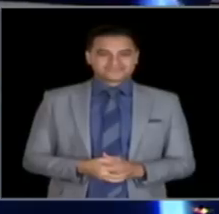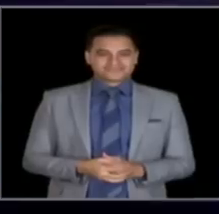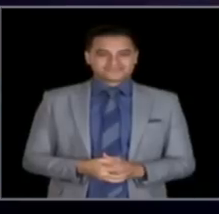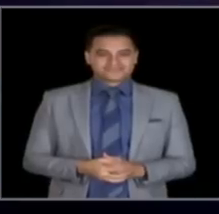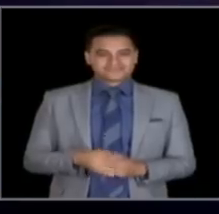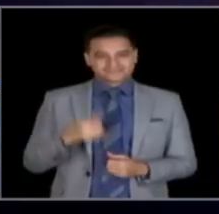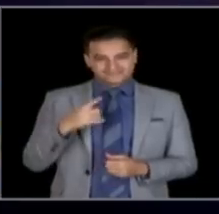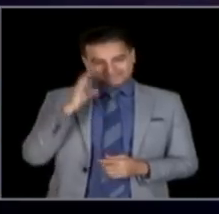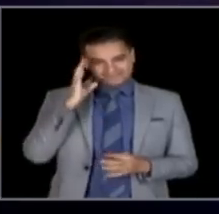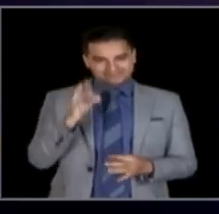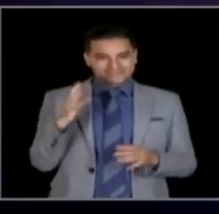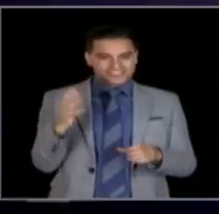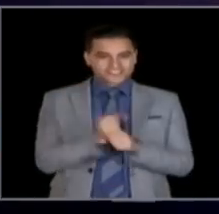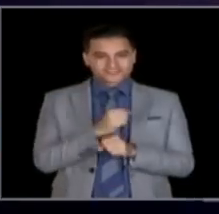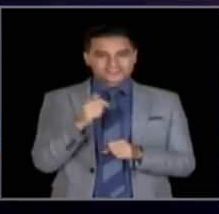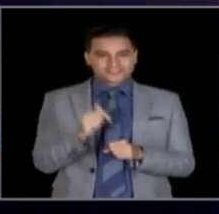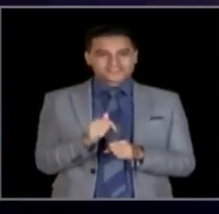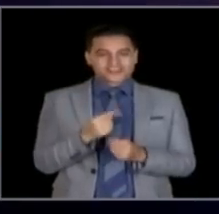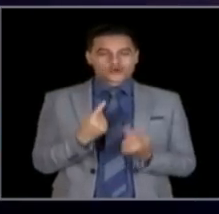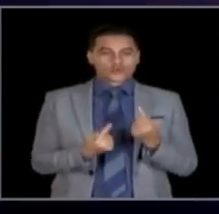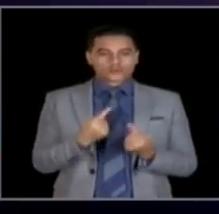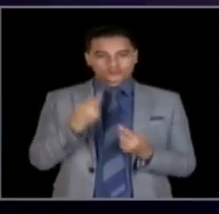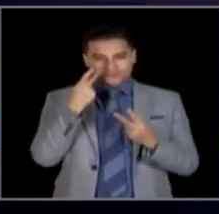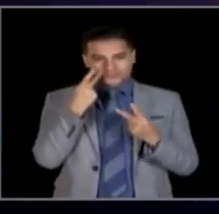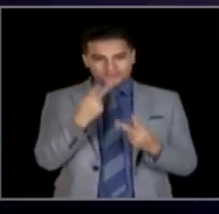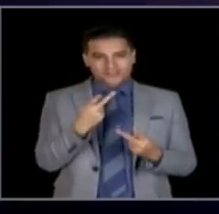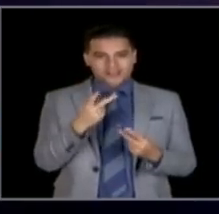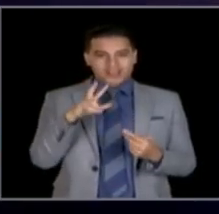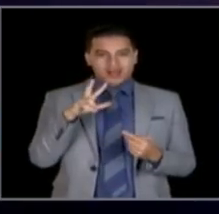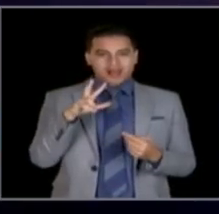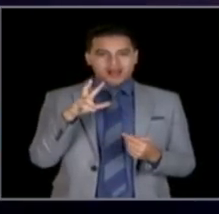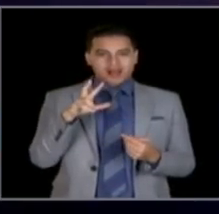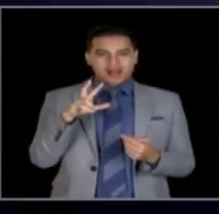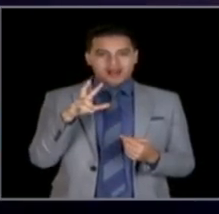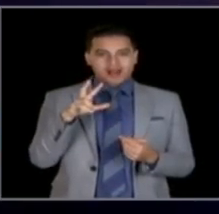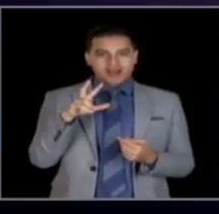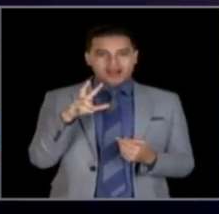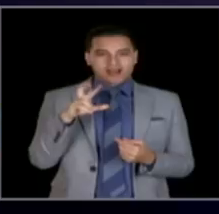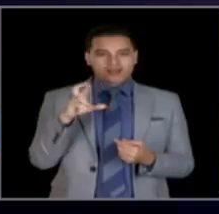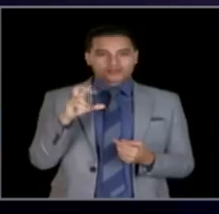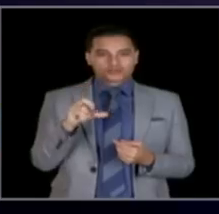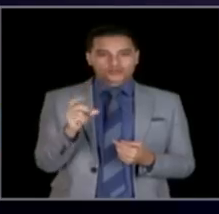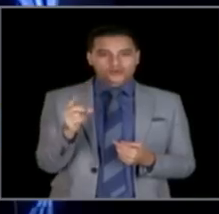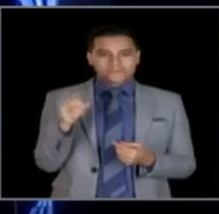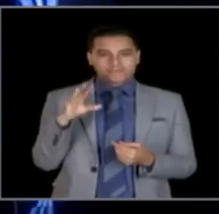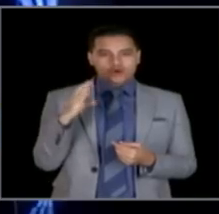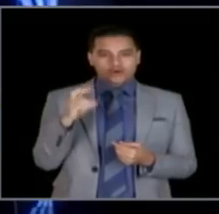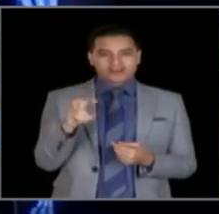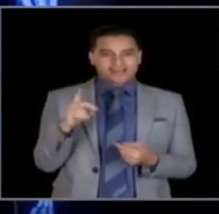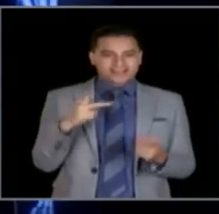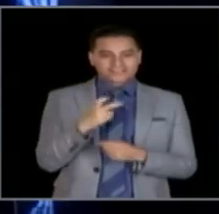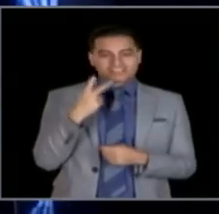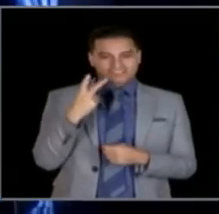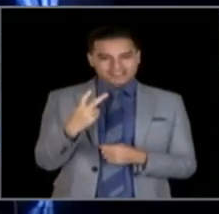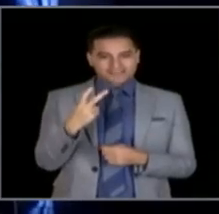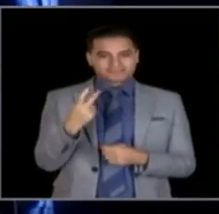تالت جزيرة يكتشفوها في جزر الأزور. مهجة الهدف التاني